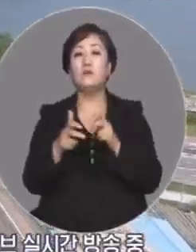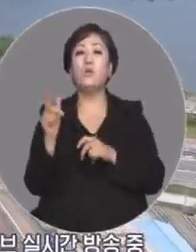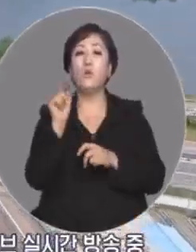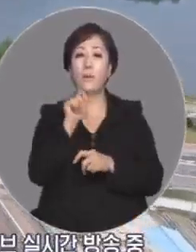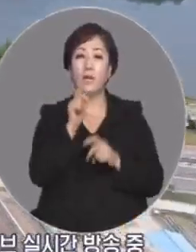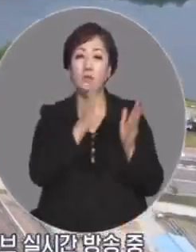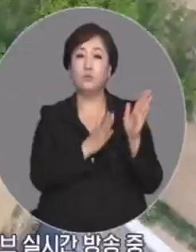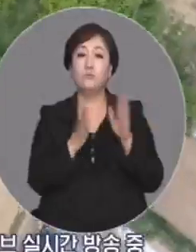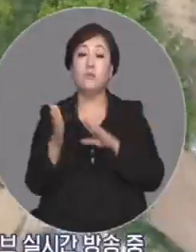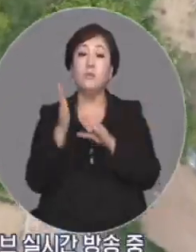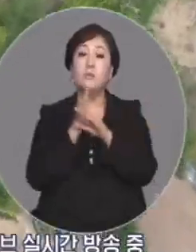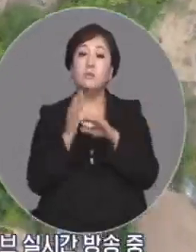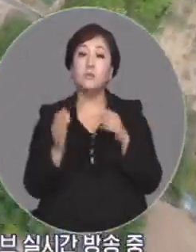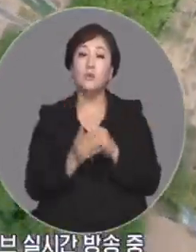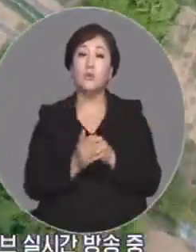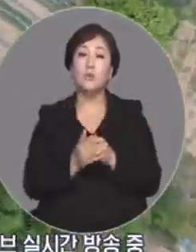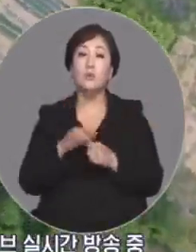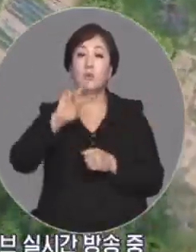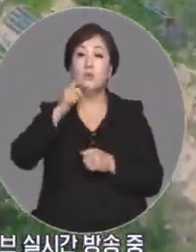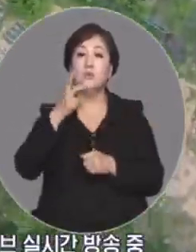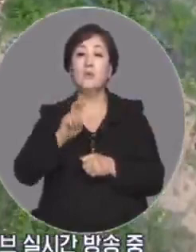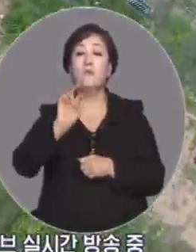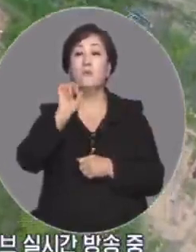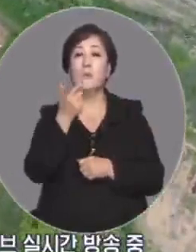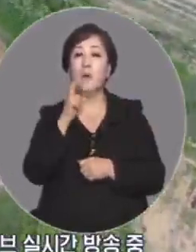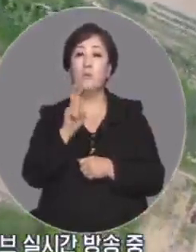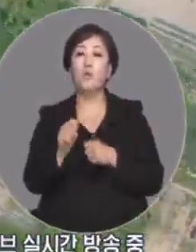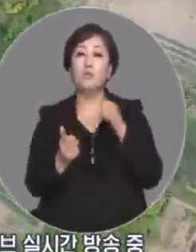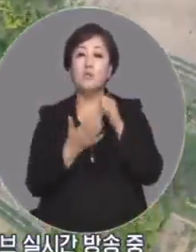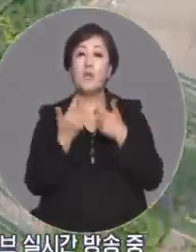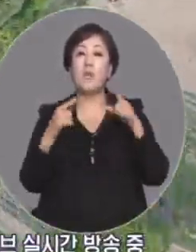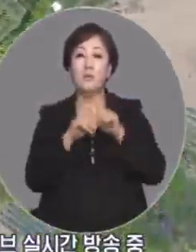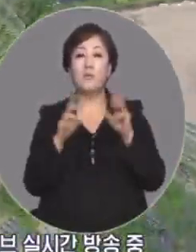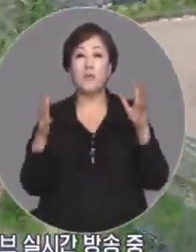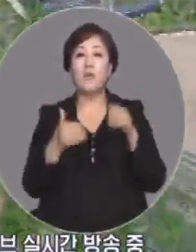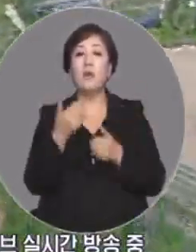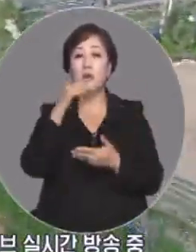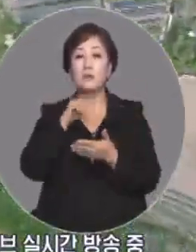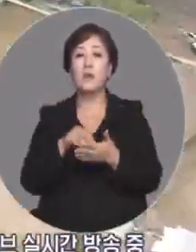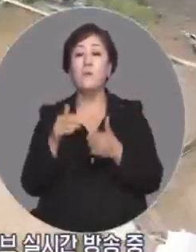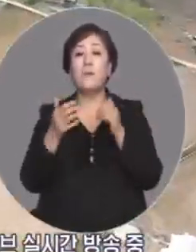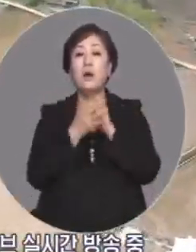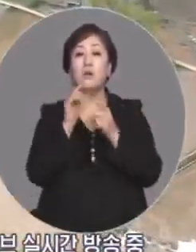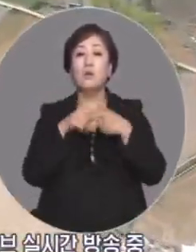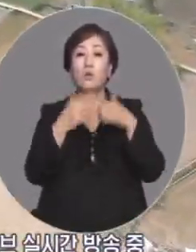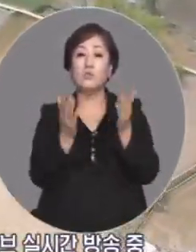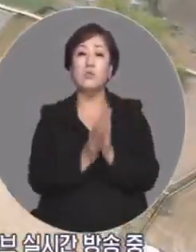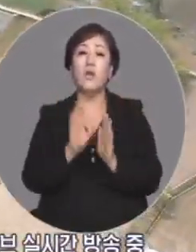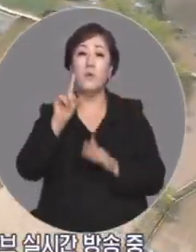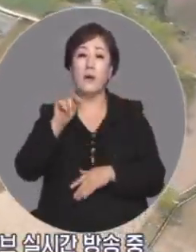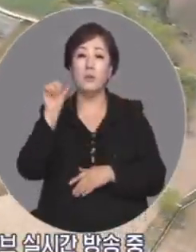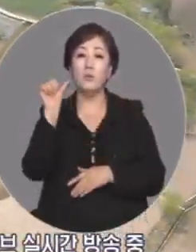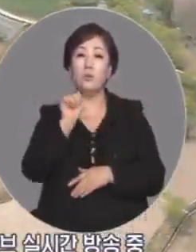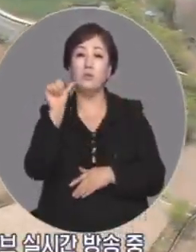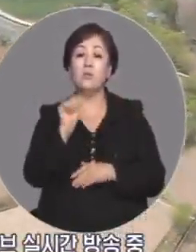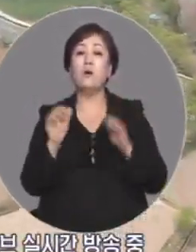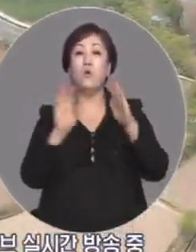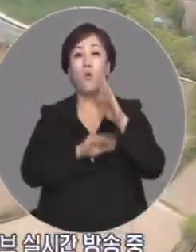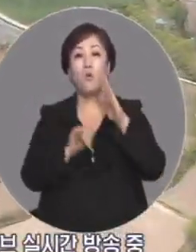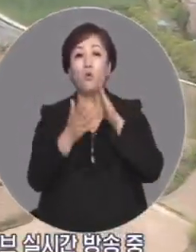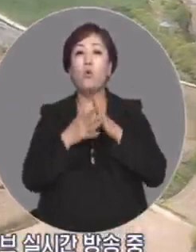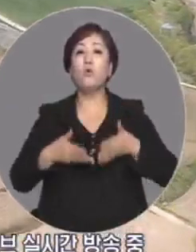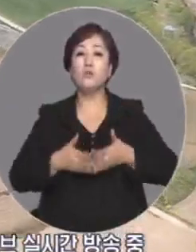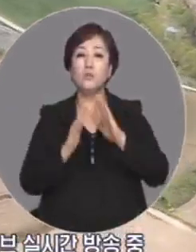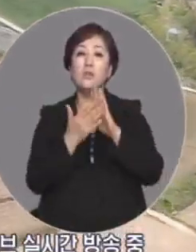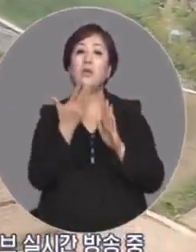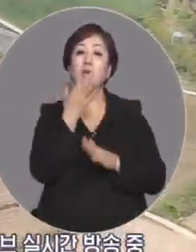진행되고 있습니다. 삼남면 신화리 복합특화단지, 선바이 일대에는 15,000가구의 공공택지지구,